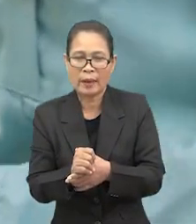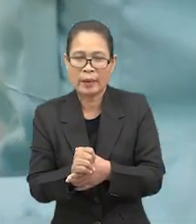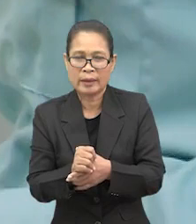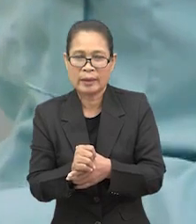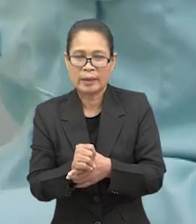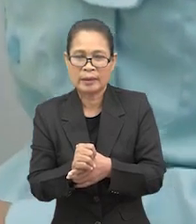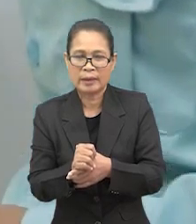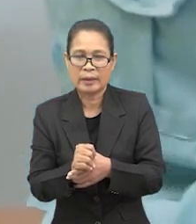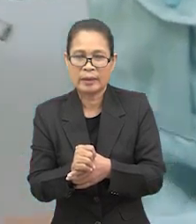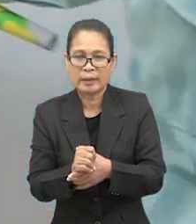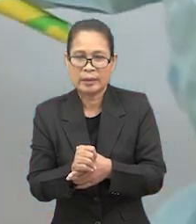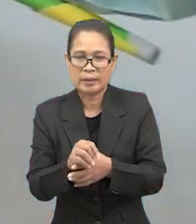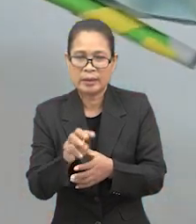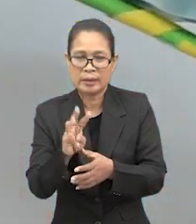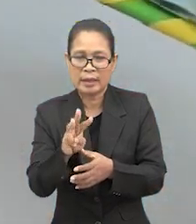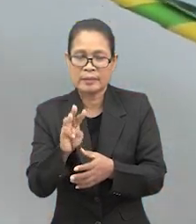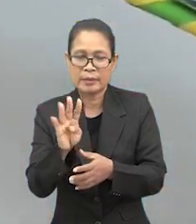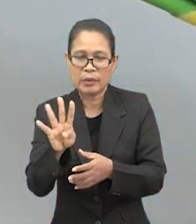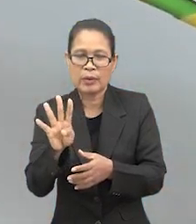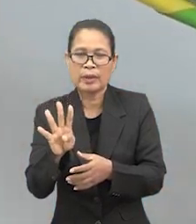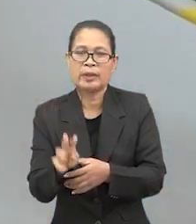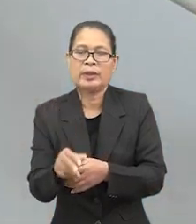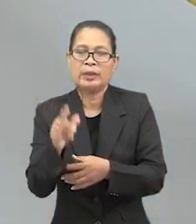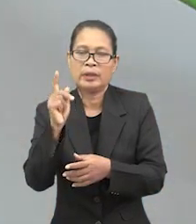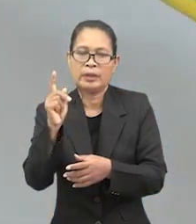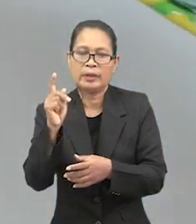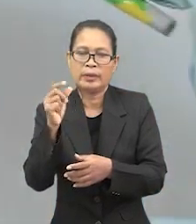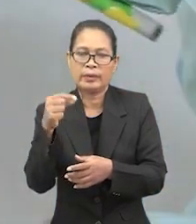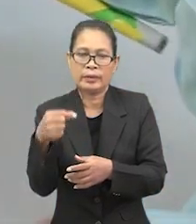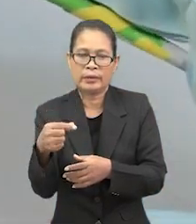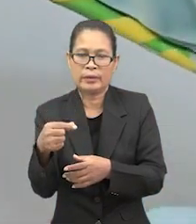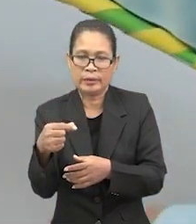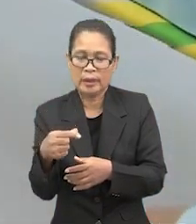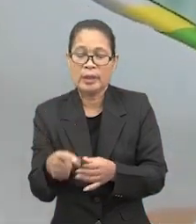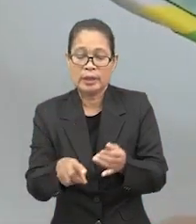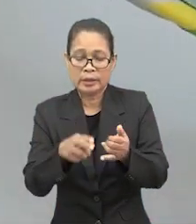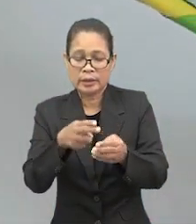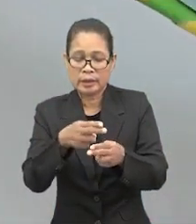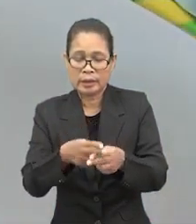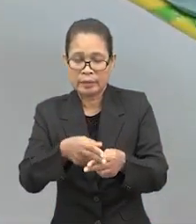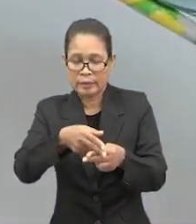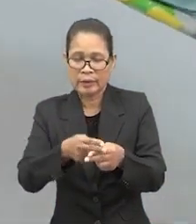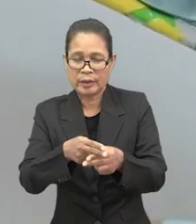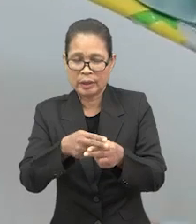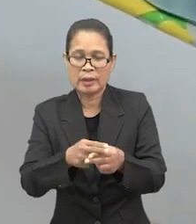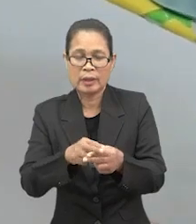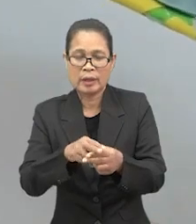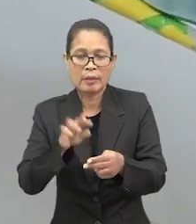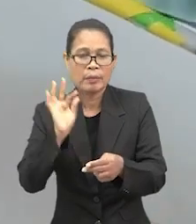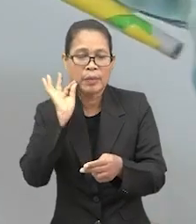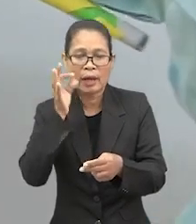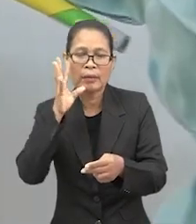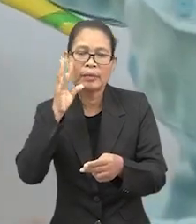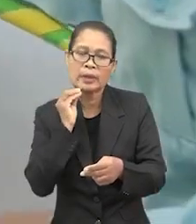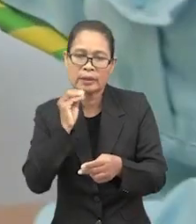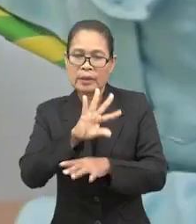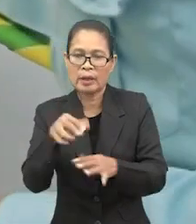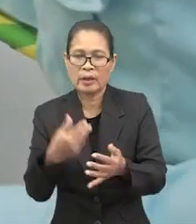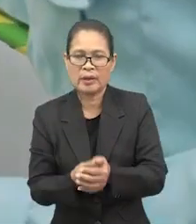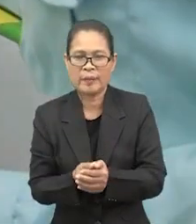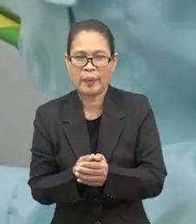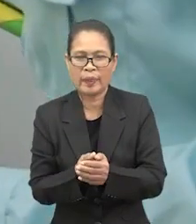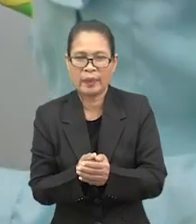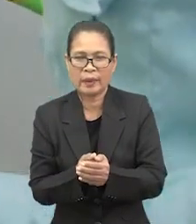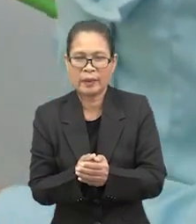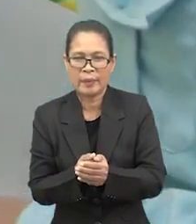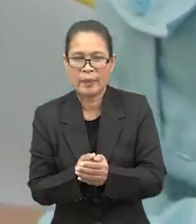sập buồn. Nè khu miên pra nữa con. Chà cứ xam sập buồn kilo. Kilogram chia tùm ngôn đáy lại